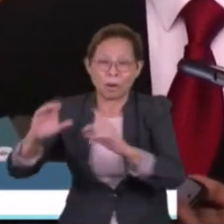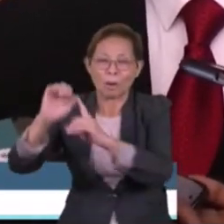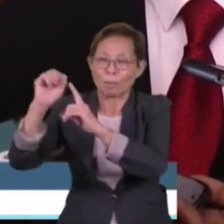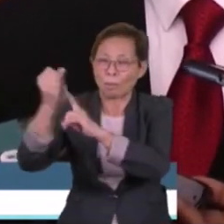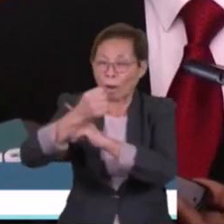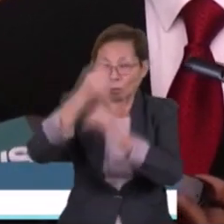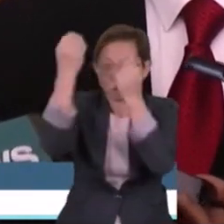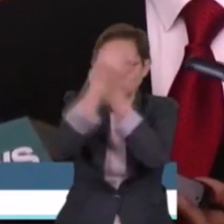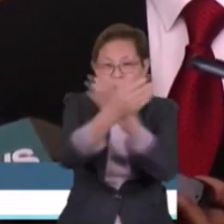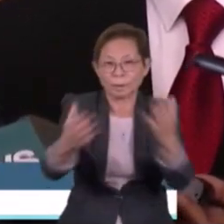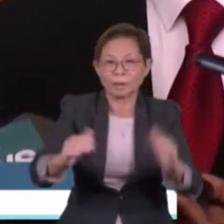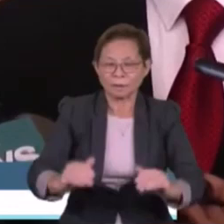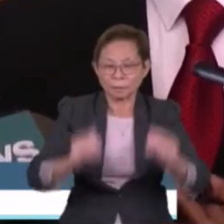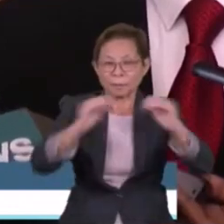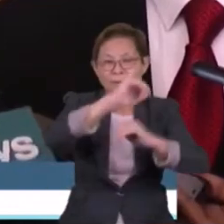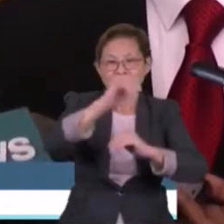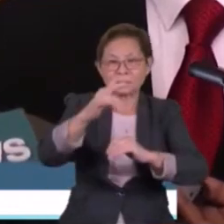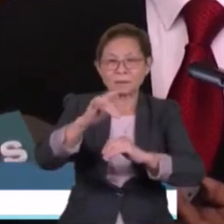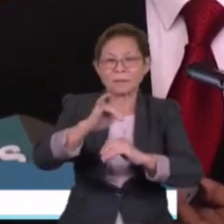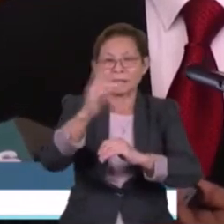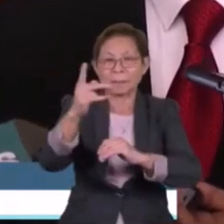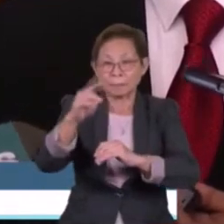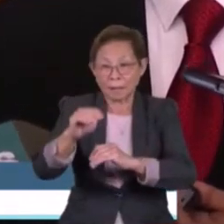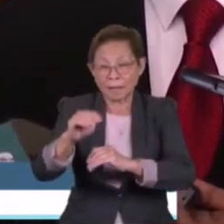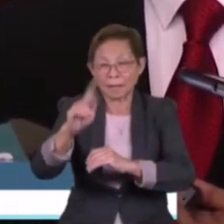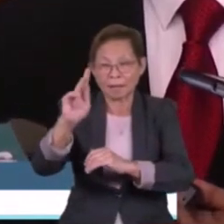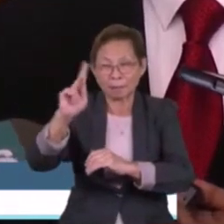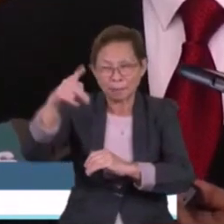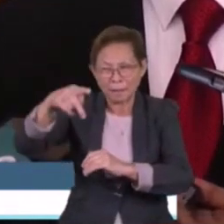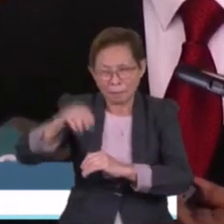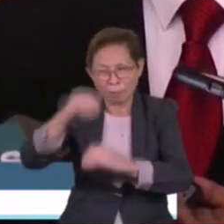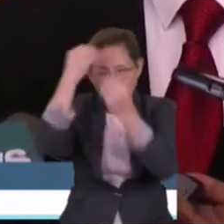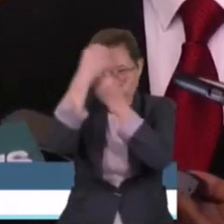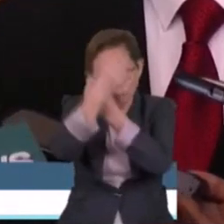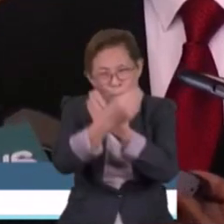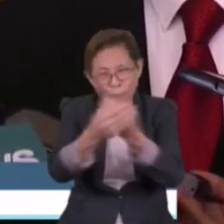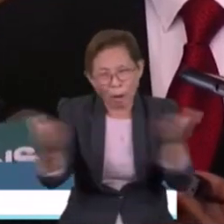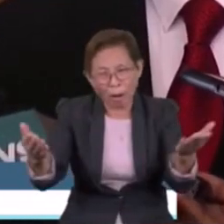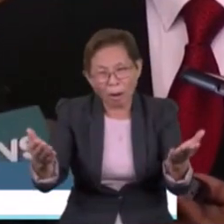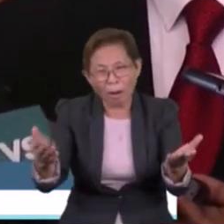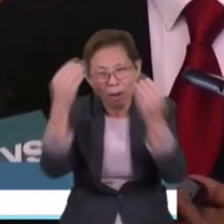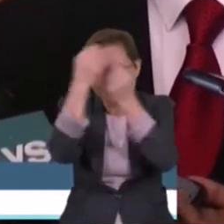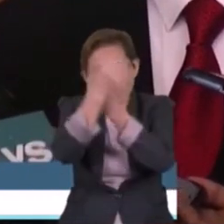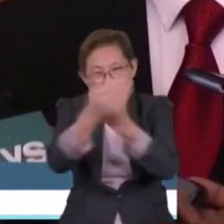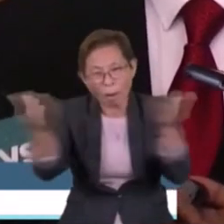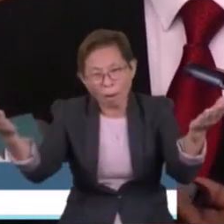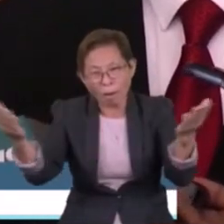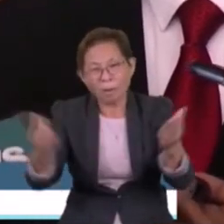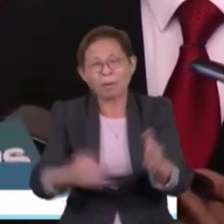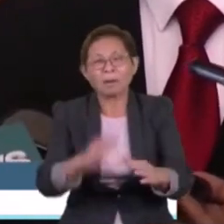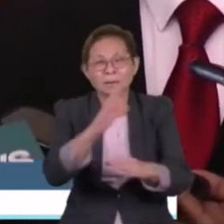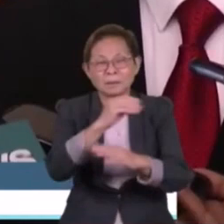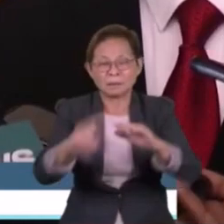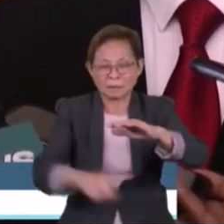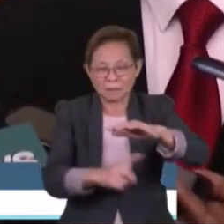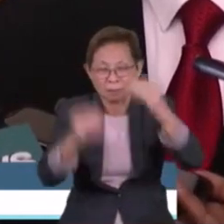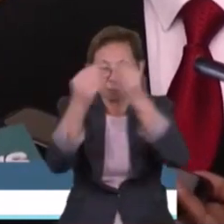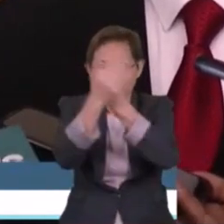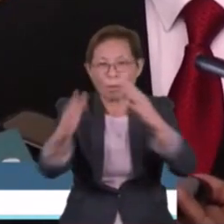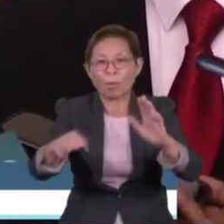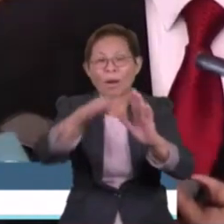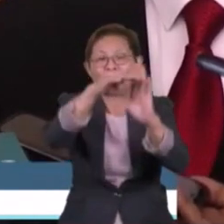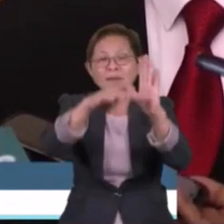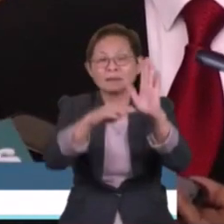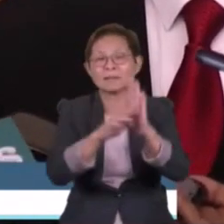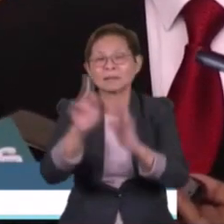sampai selain daripada di peringkat JPN sendiri dan BPD sendiri untuk menyampaikan maklumat-maklumat dan dasar-dasar khususnya